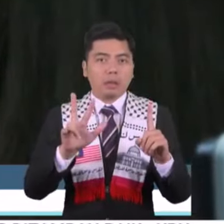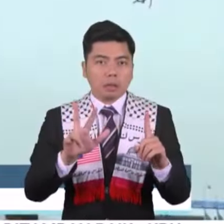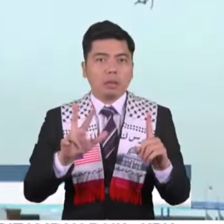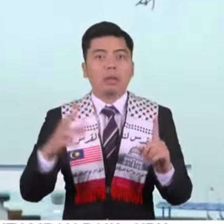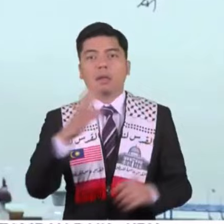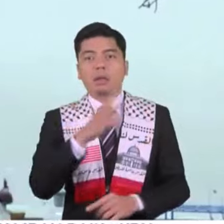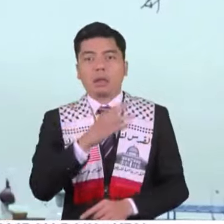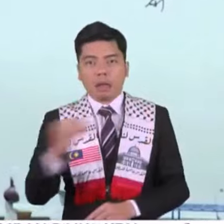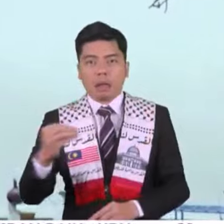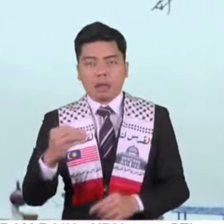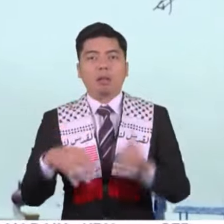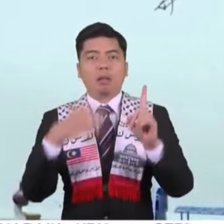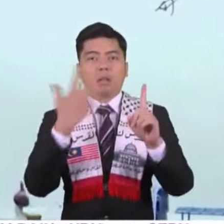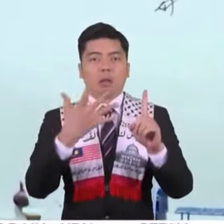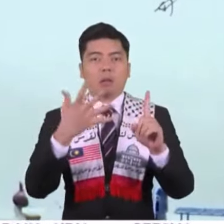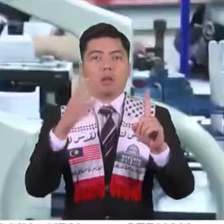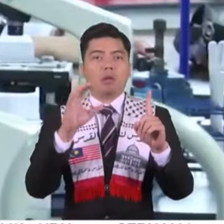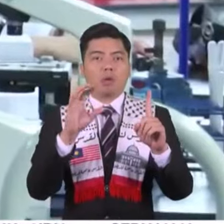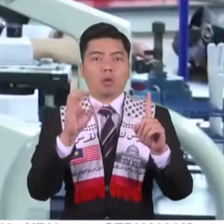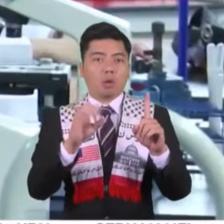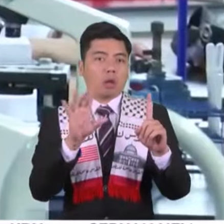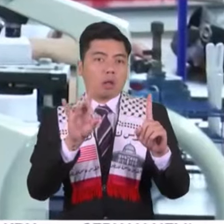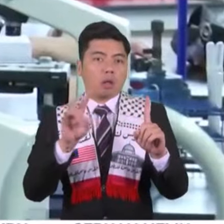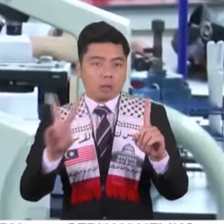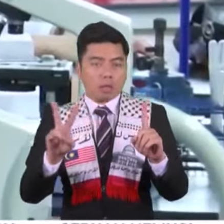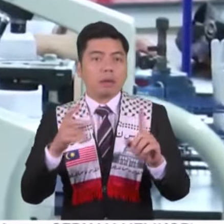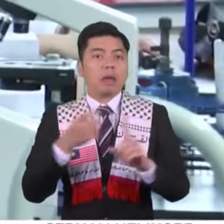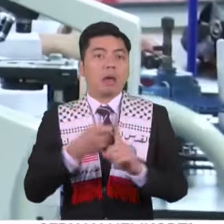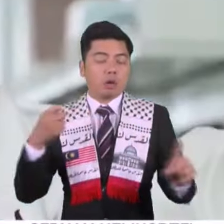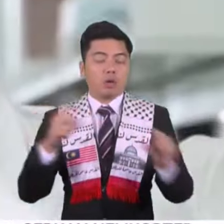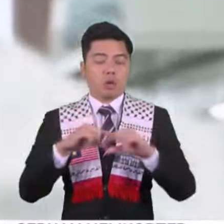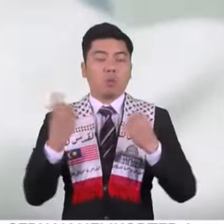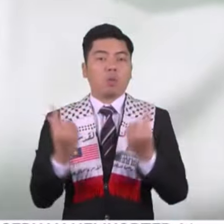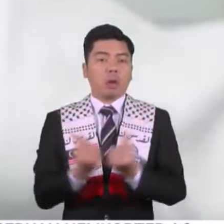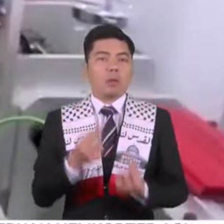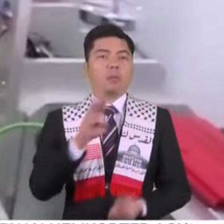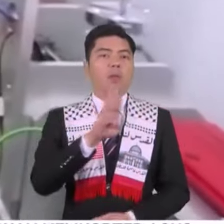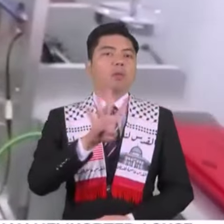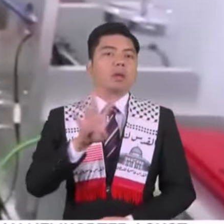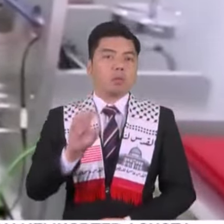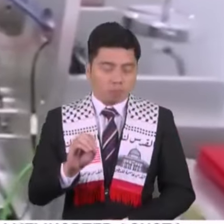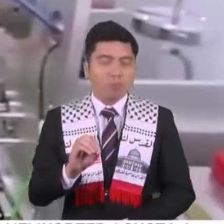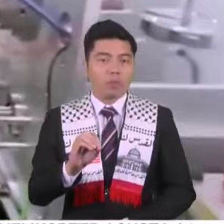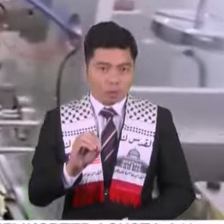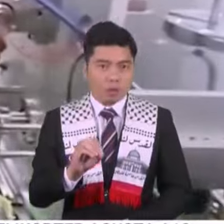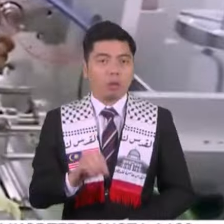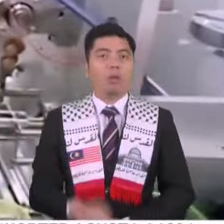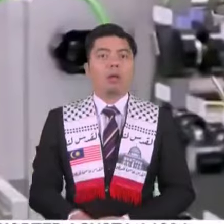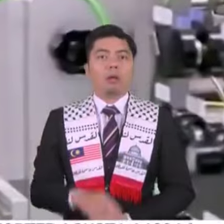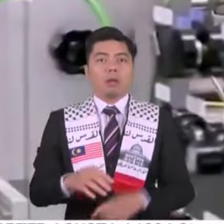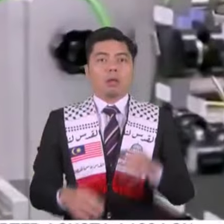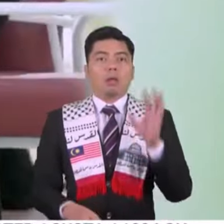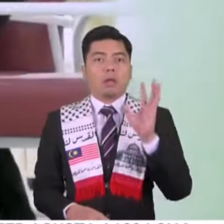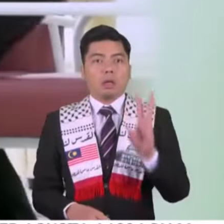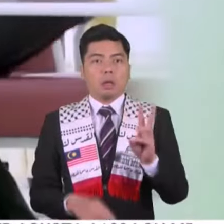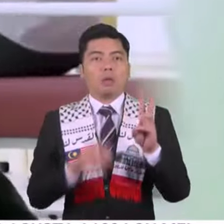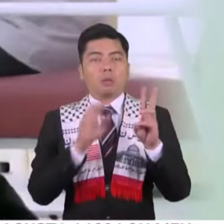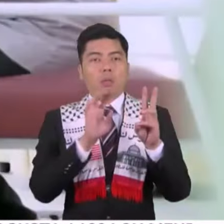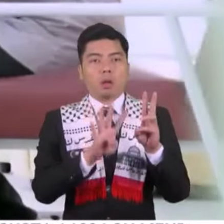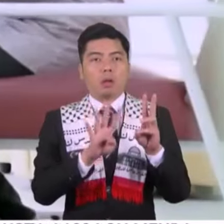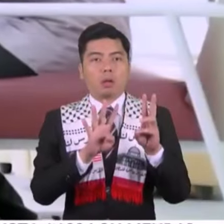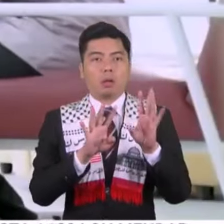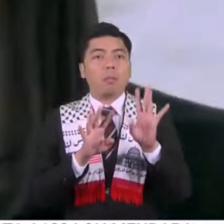16,593 dengan 15,082 daripadanya membabitkan kelompok B40, 625